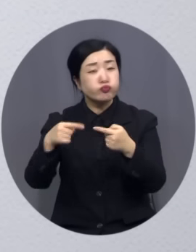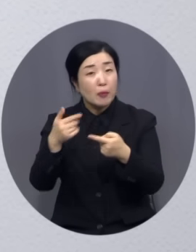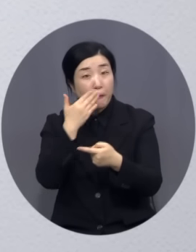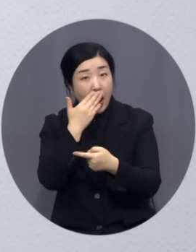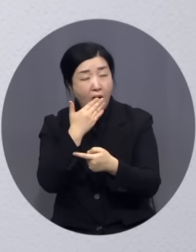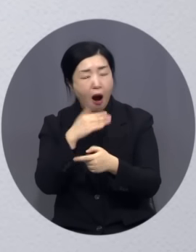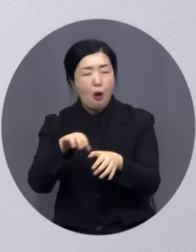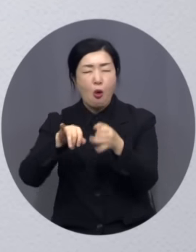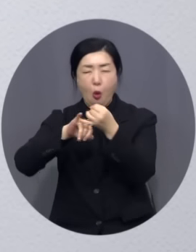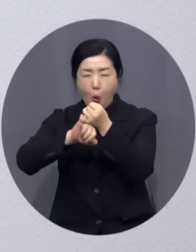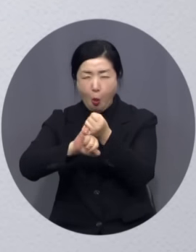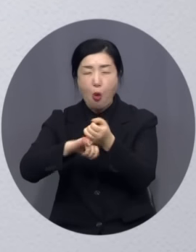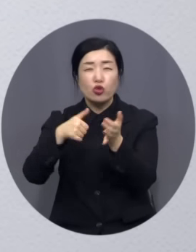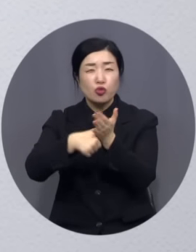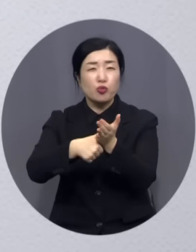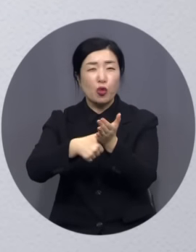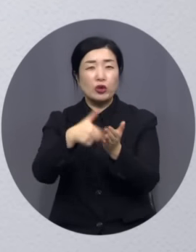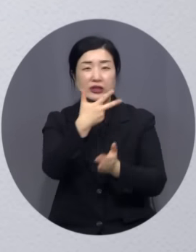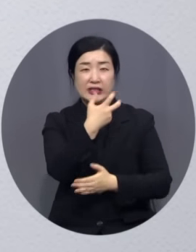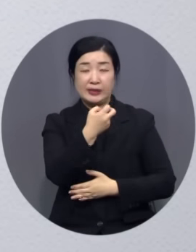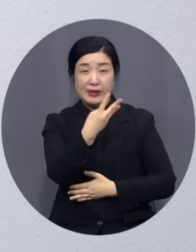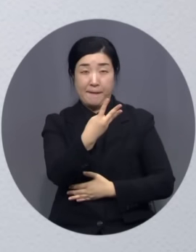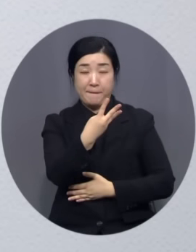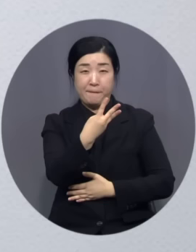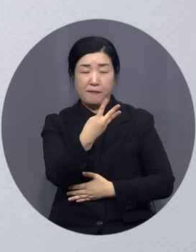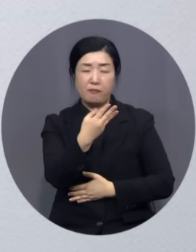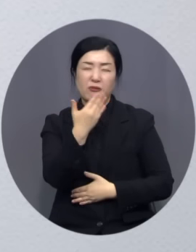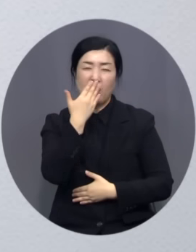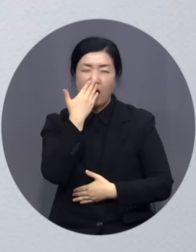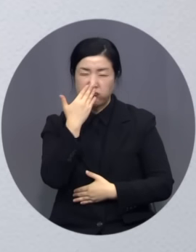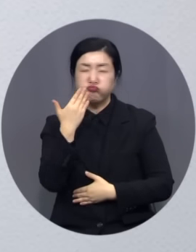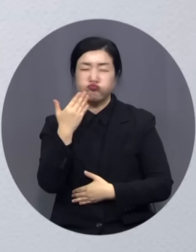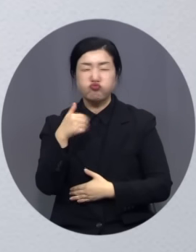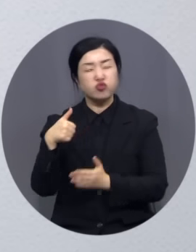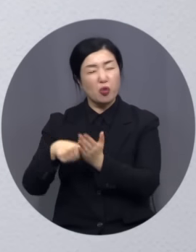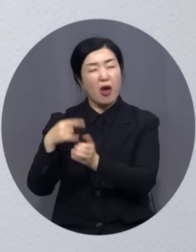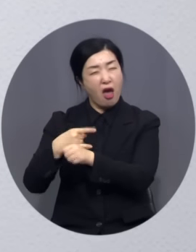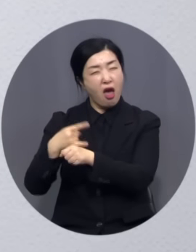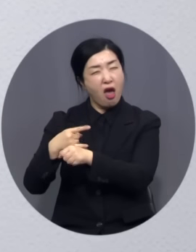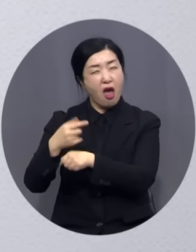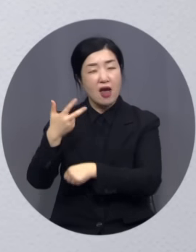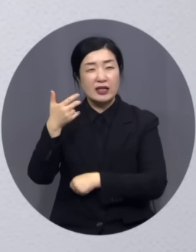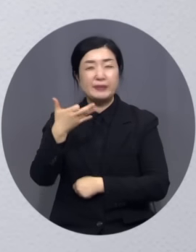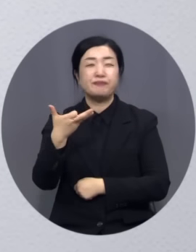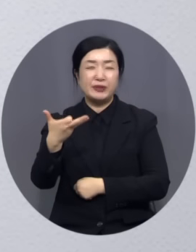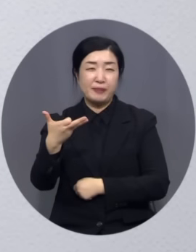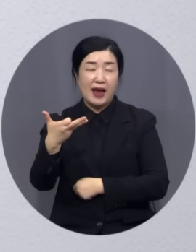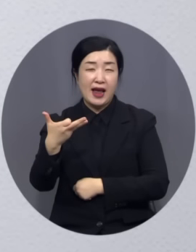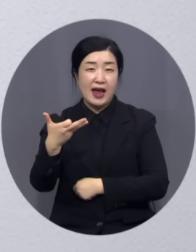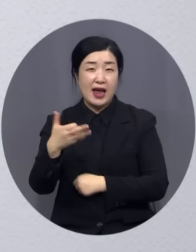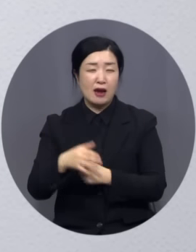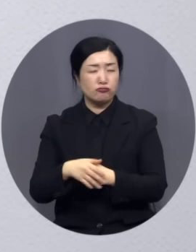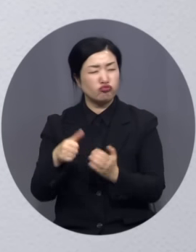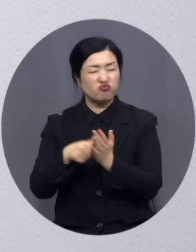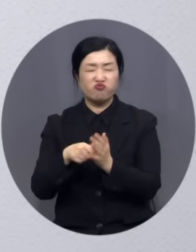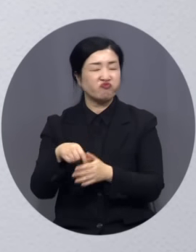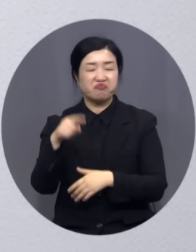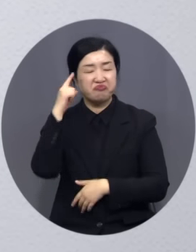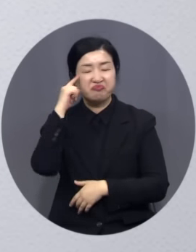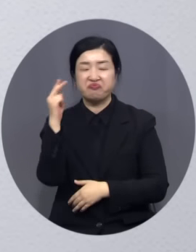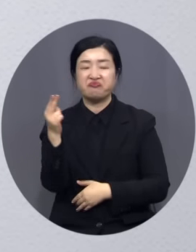반드시 투표할 것이다 73% 가능하면 투표할 것이다 18% 투표할 생각이